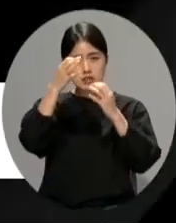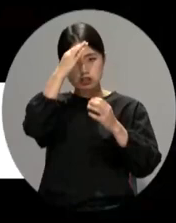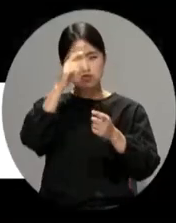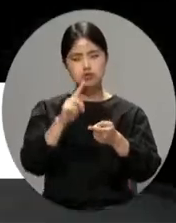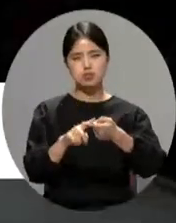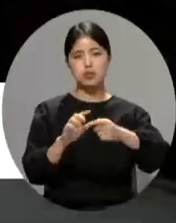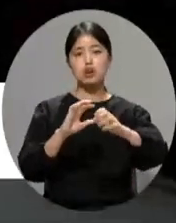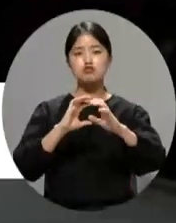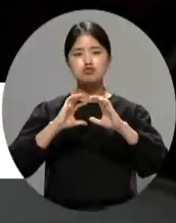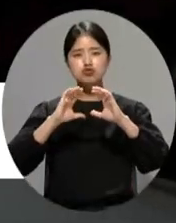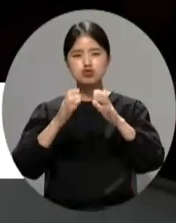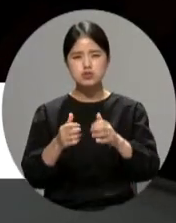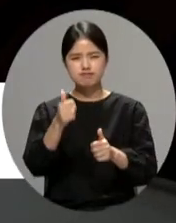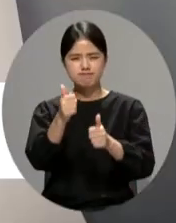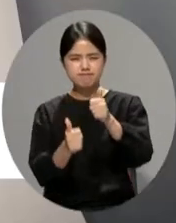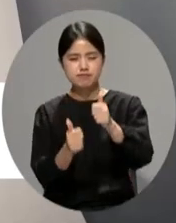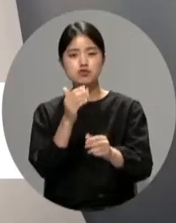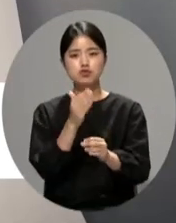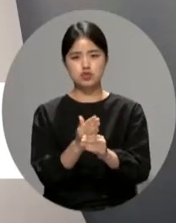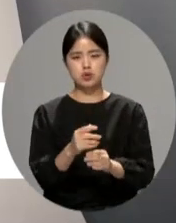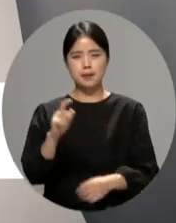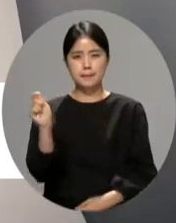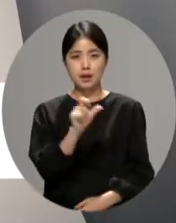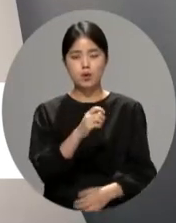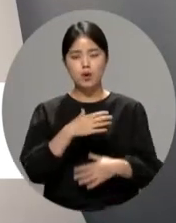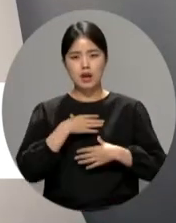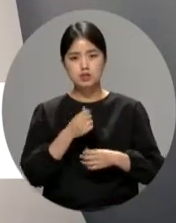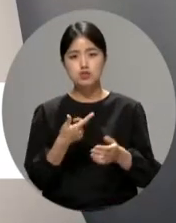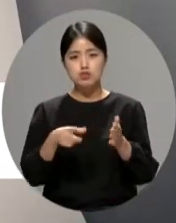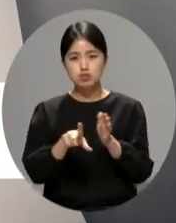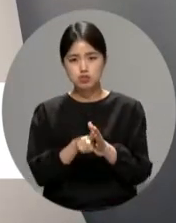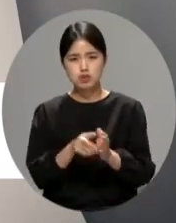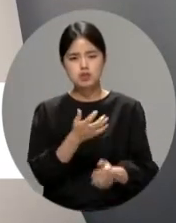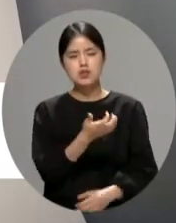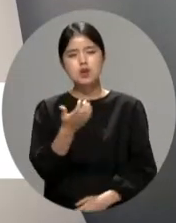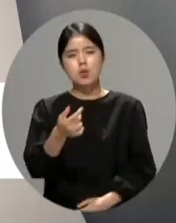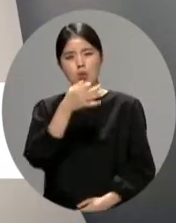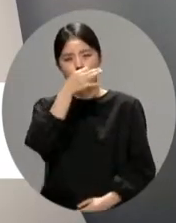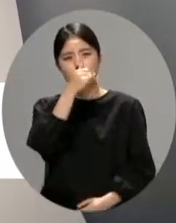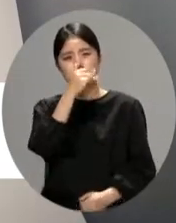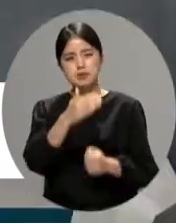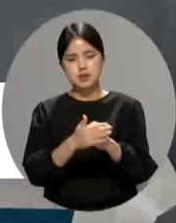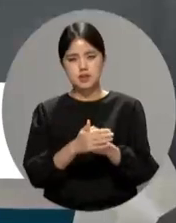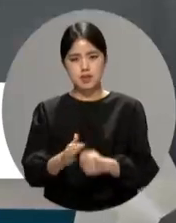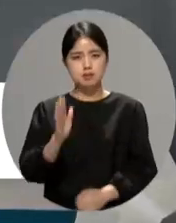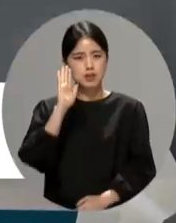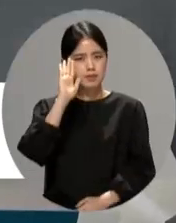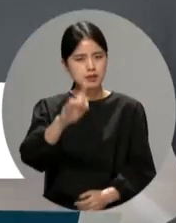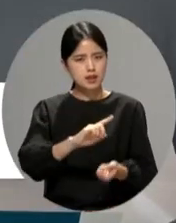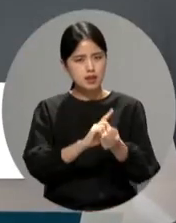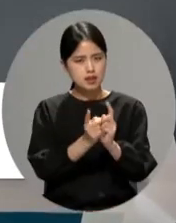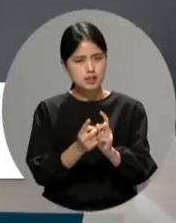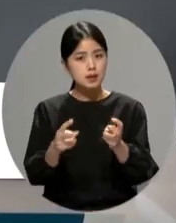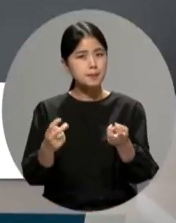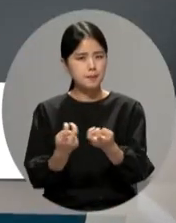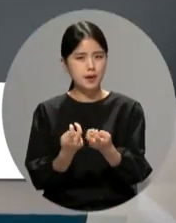국제적인 경쟁이 붙은 상황이고요. 빠르고 안전하게 이동하는 욕구가 있기 때문에 가장 미래의